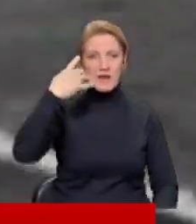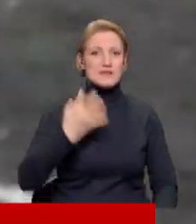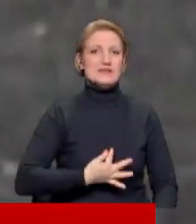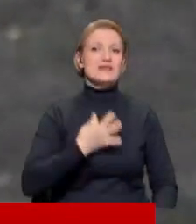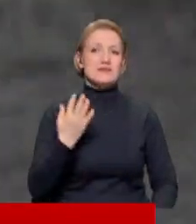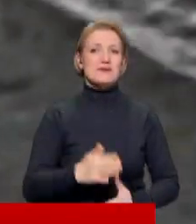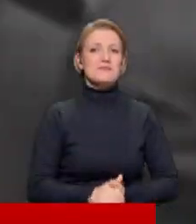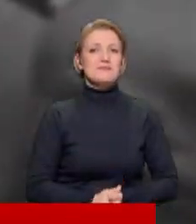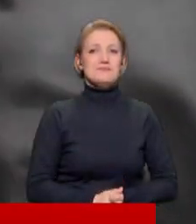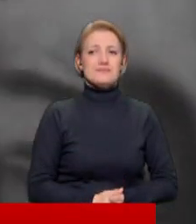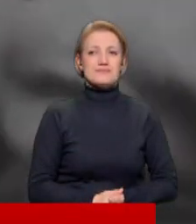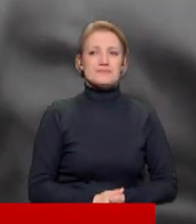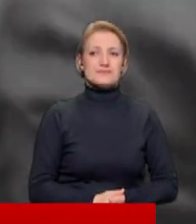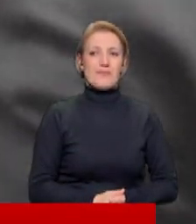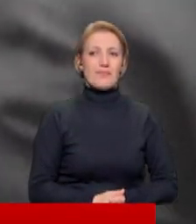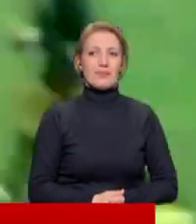saydı.